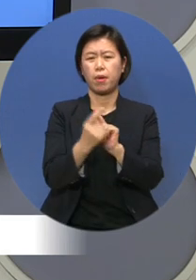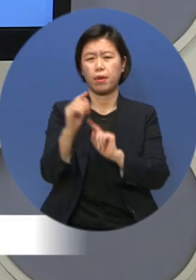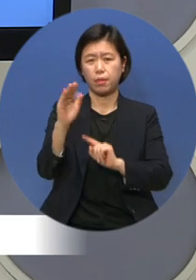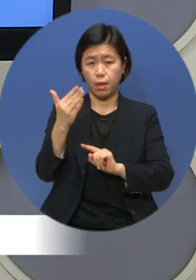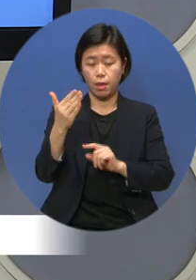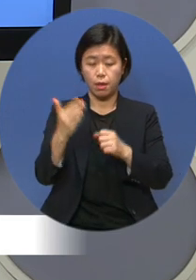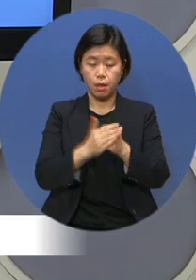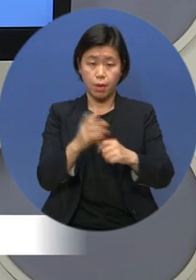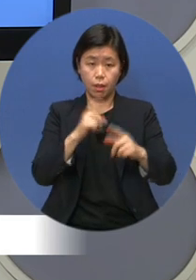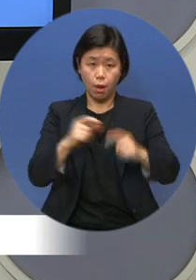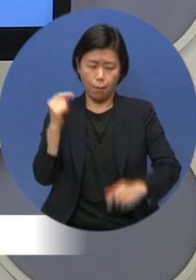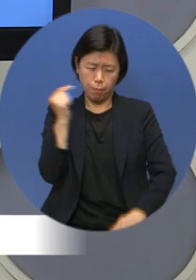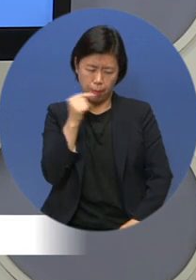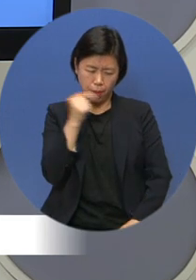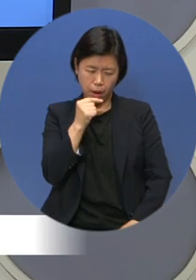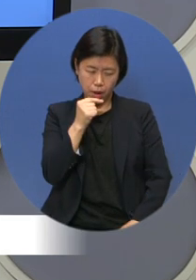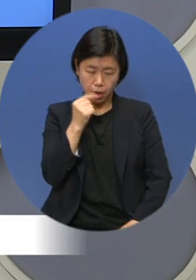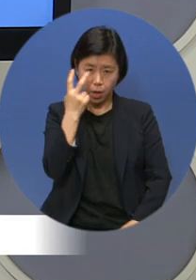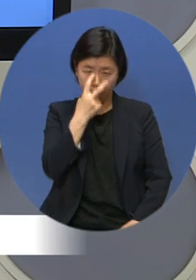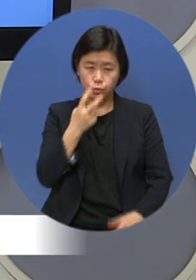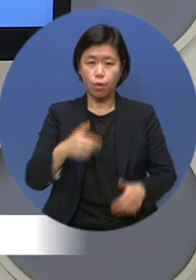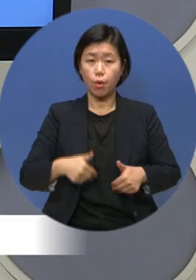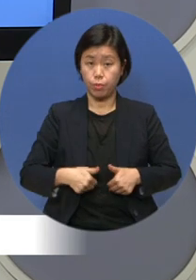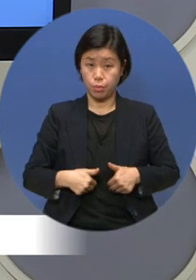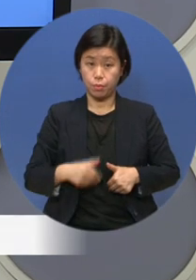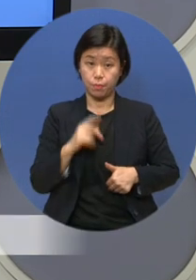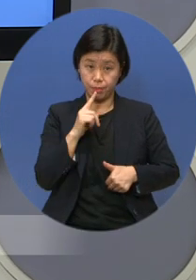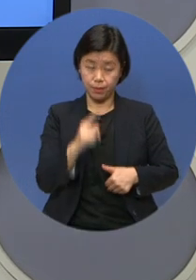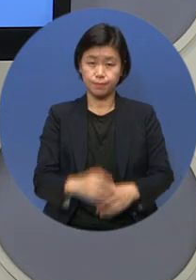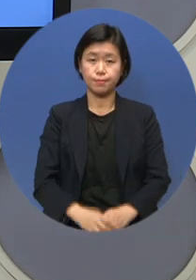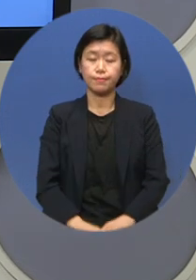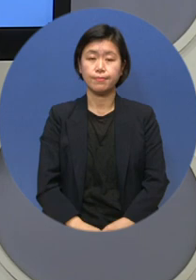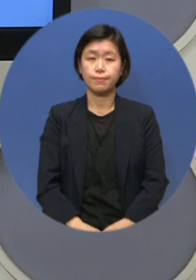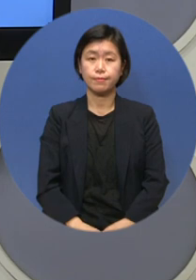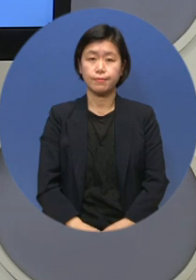강화 방안을 검토할 필요가 있다고 밝혔습니다